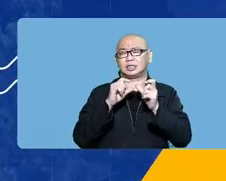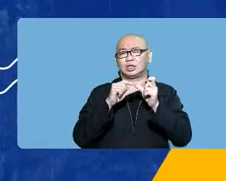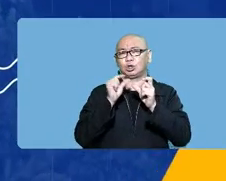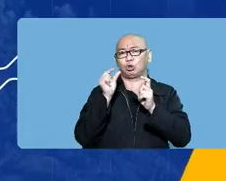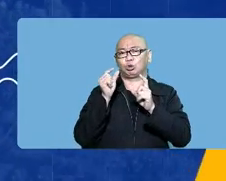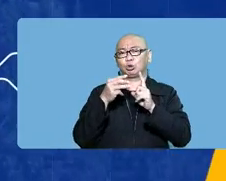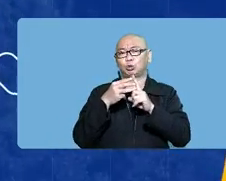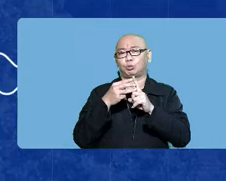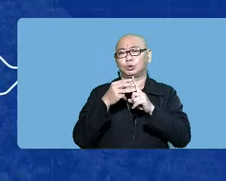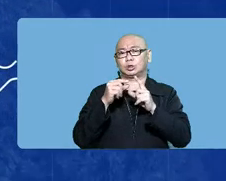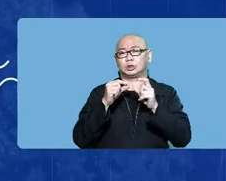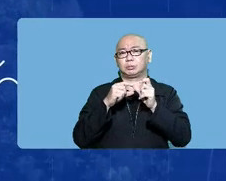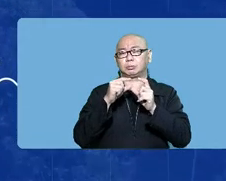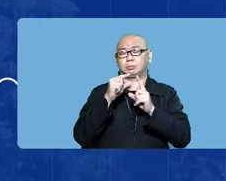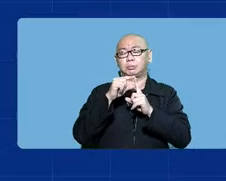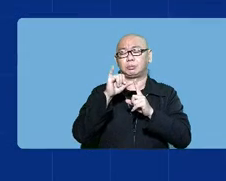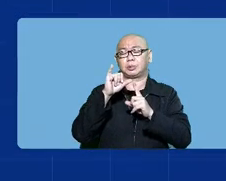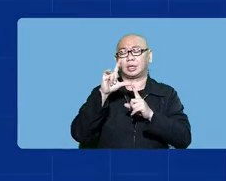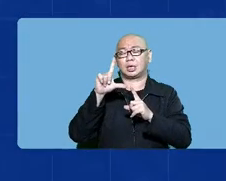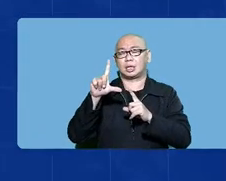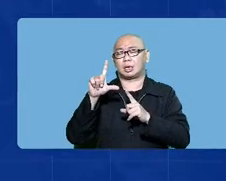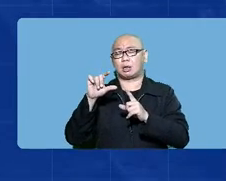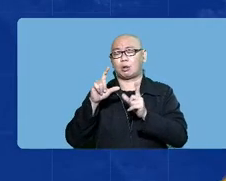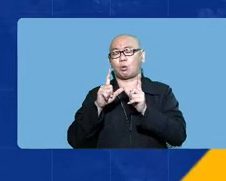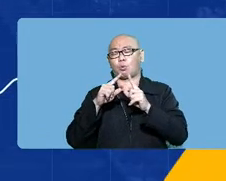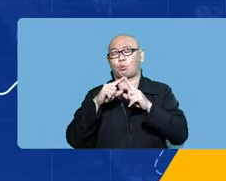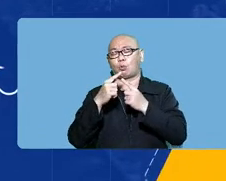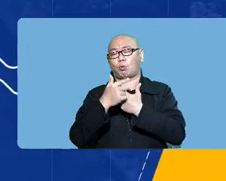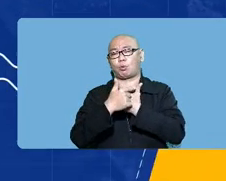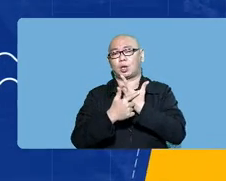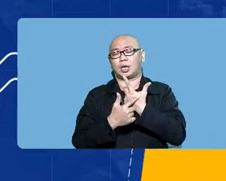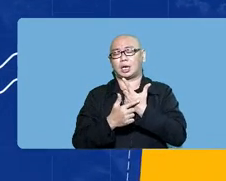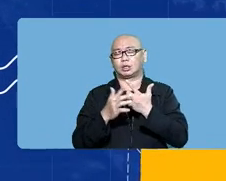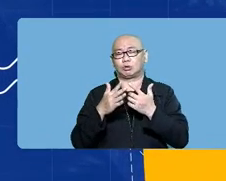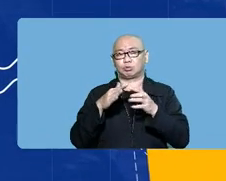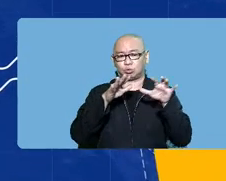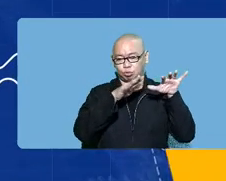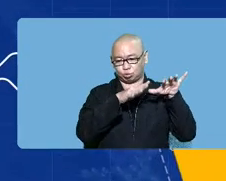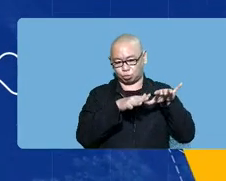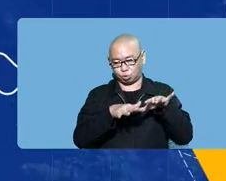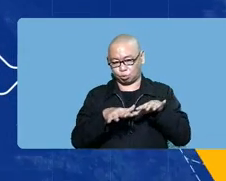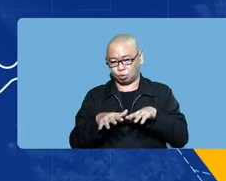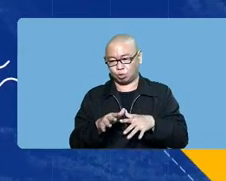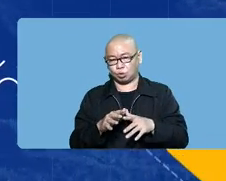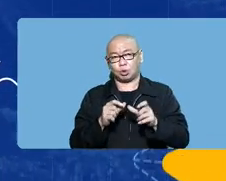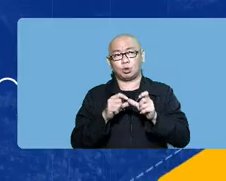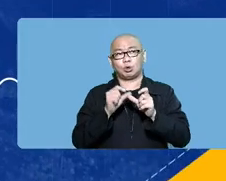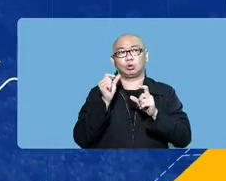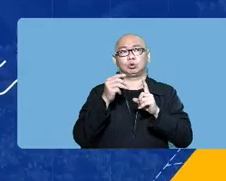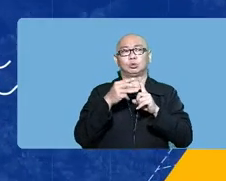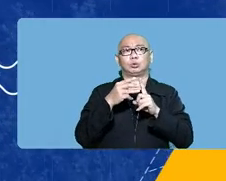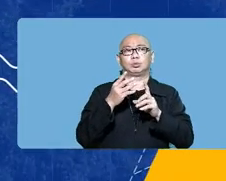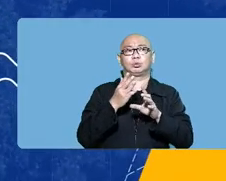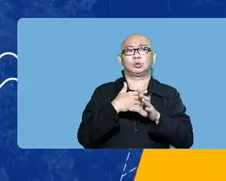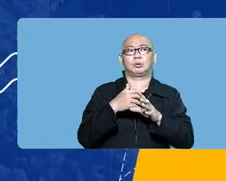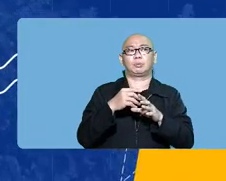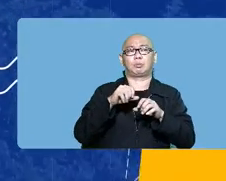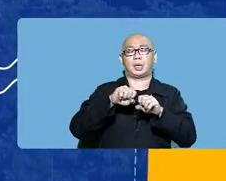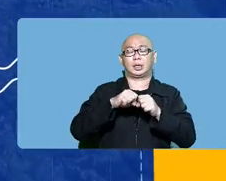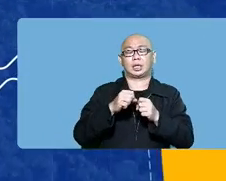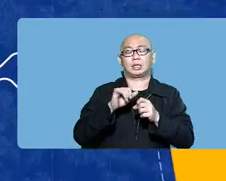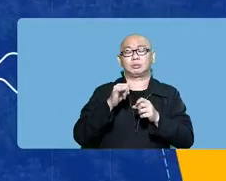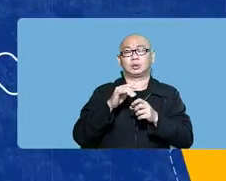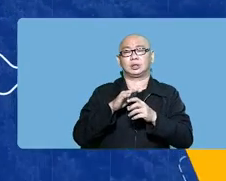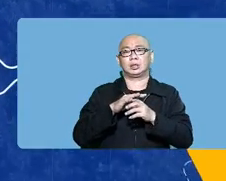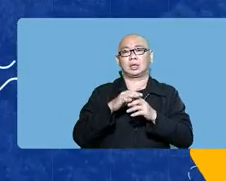saluran luncur. Akibat selanjutnya menyebabkan sud spillway patah seperti pada gambar yang di